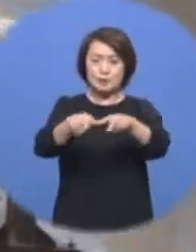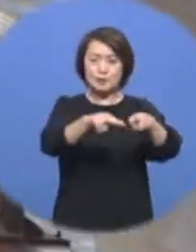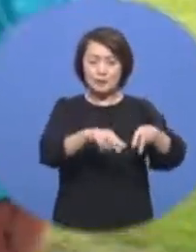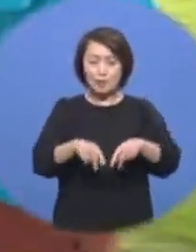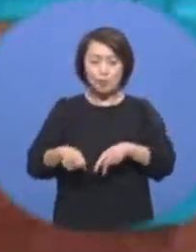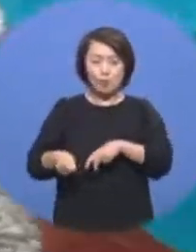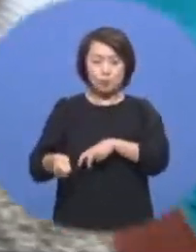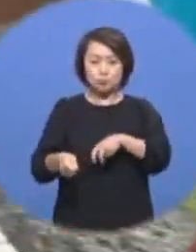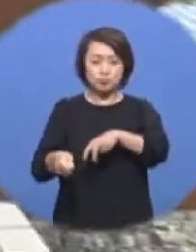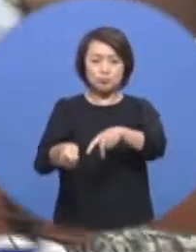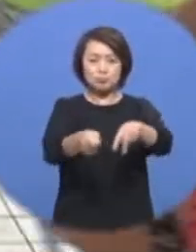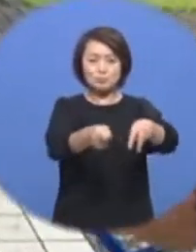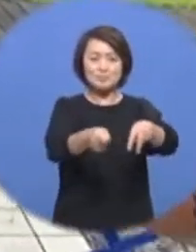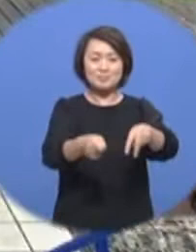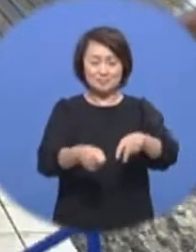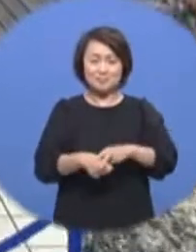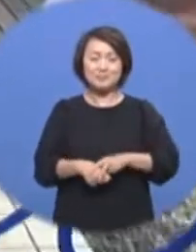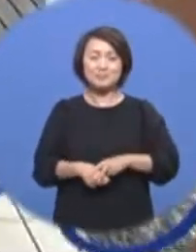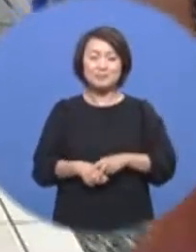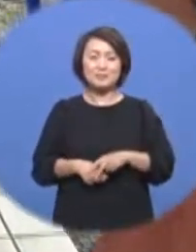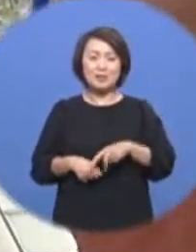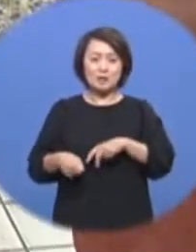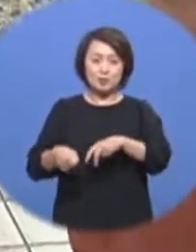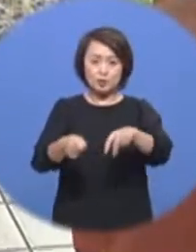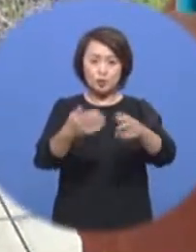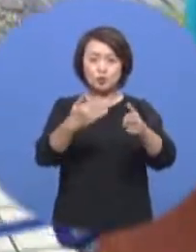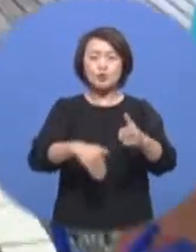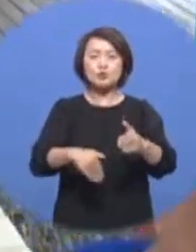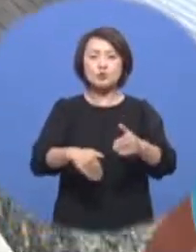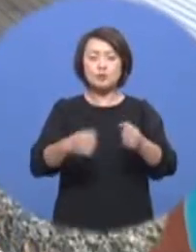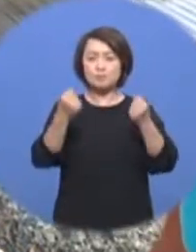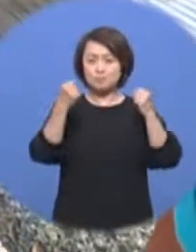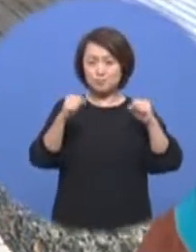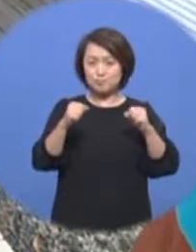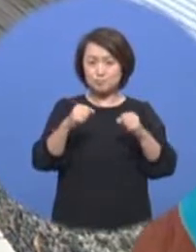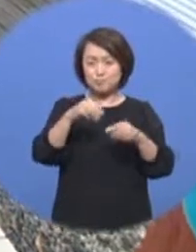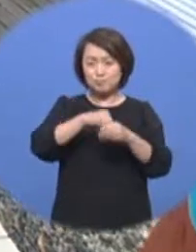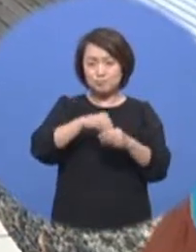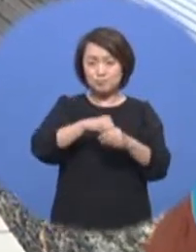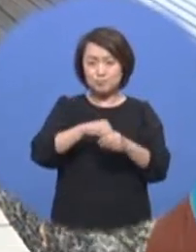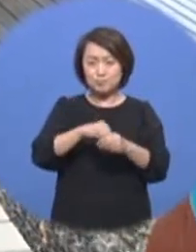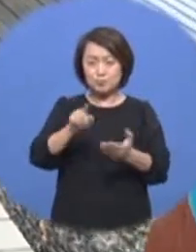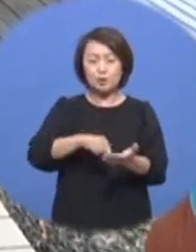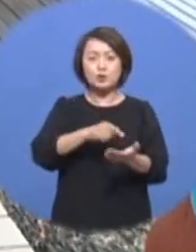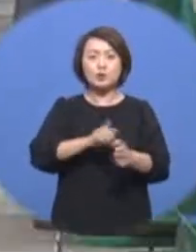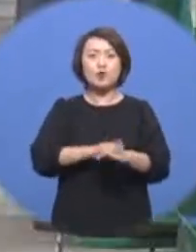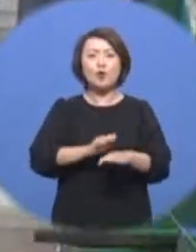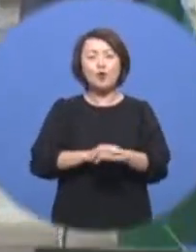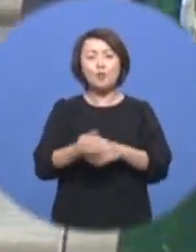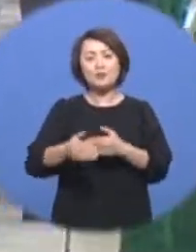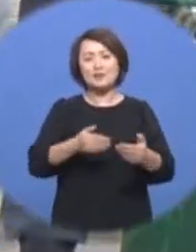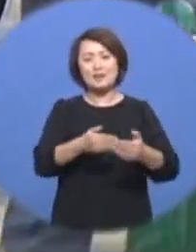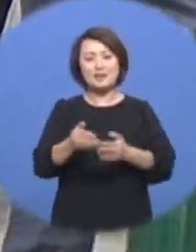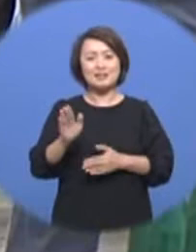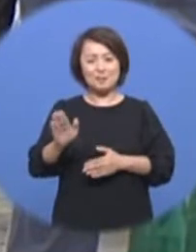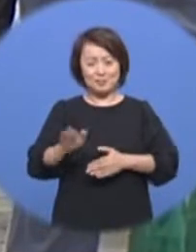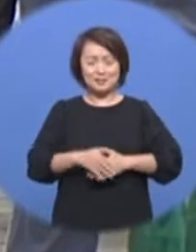。参加者は散歩中にする排泄物の処理の仕方も体験していました。